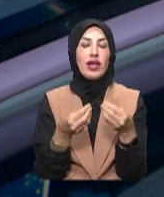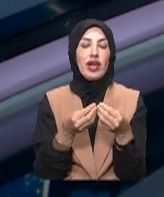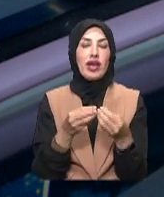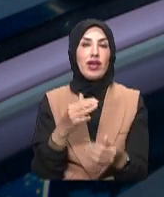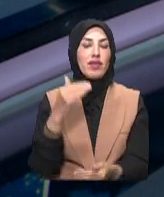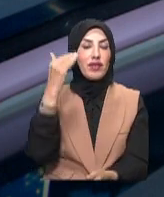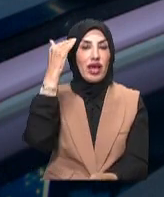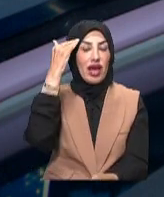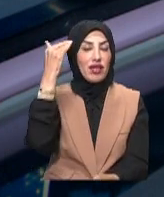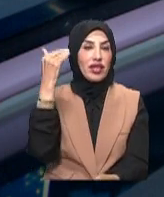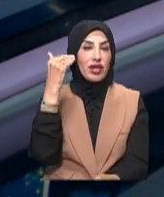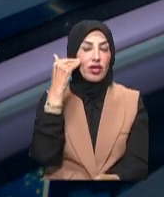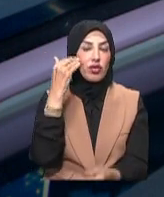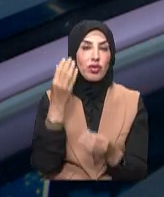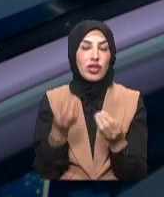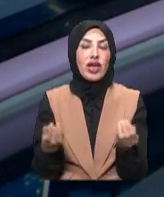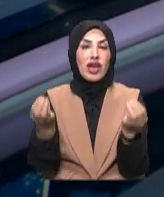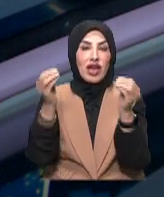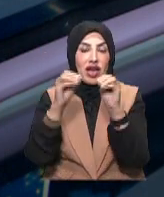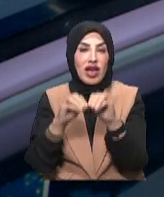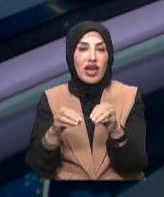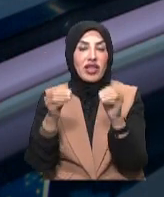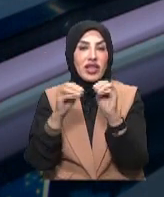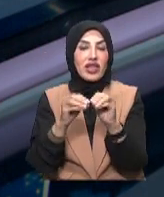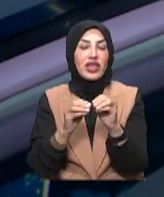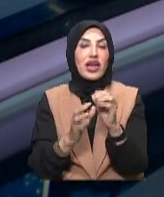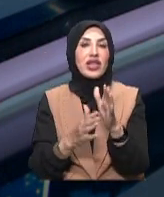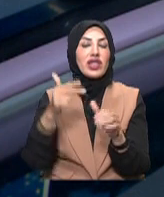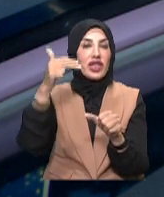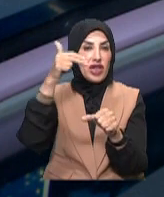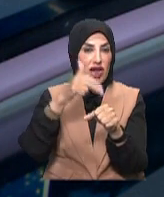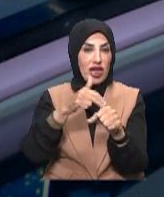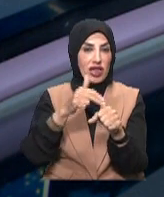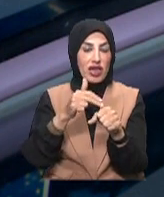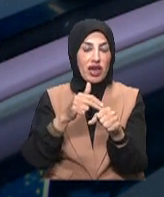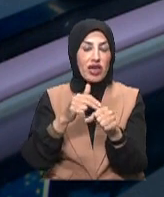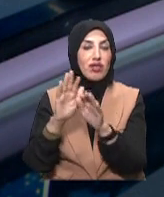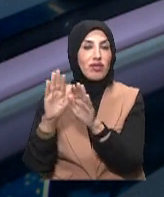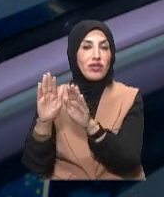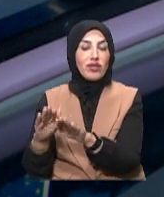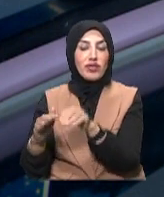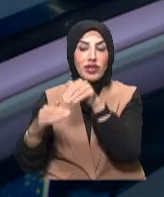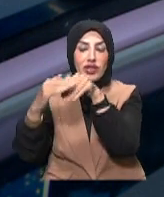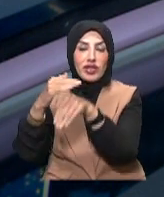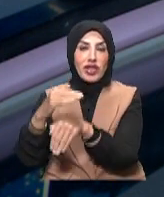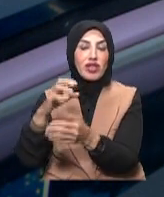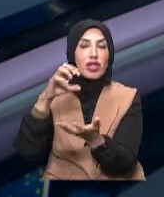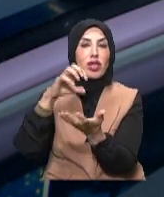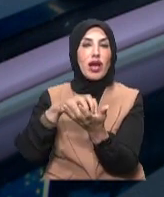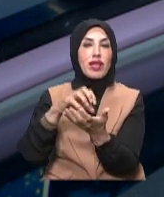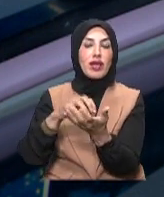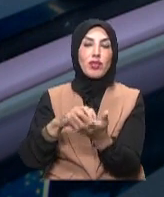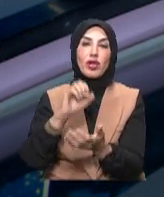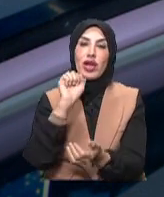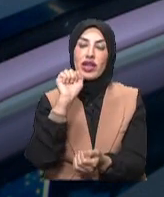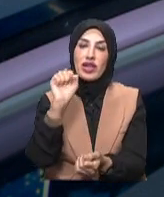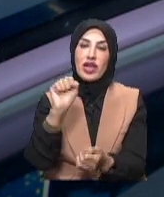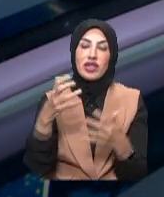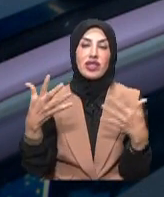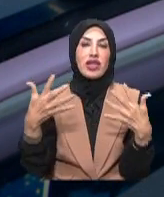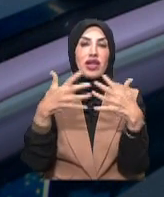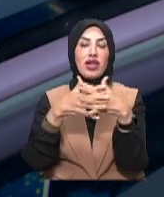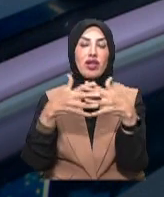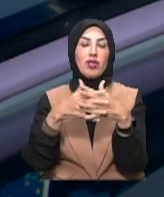يقضي بتخزين 4 ملايين برميل من النفط الخام الكويتي في منشاه التخزين التابعه للمؤسسه